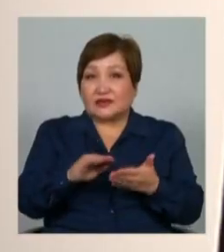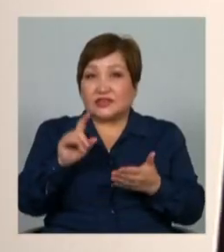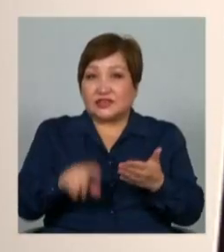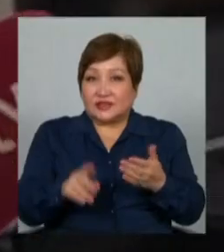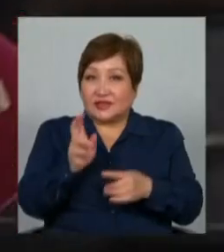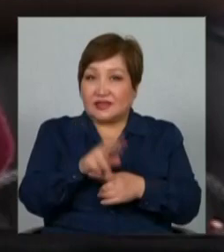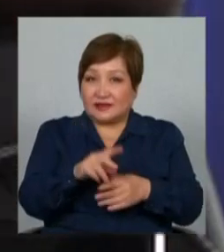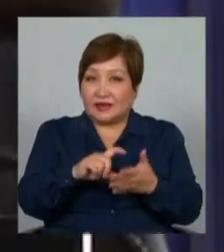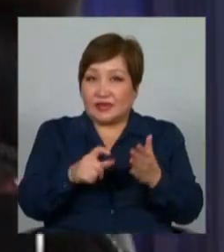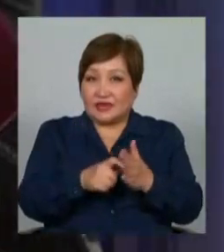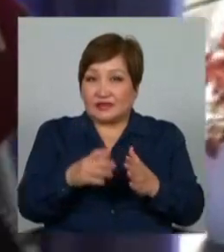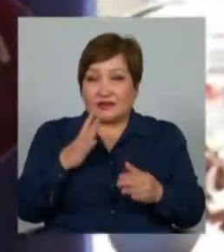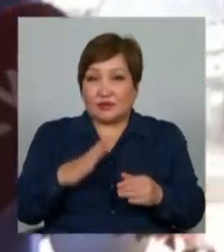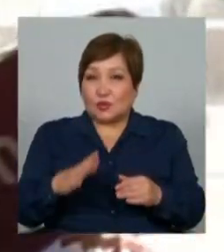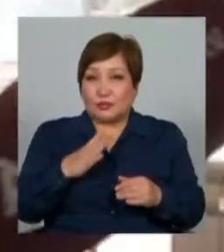күтпеді. Қарыз болды.